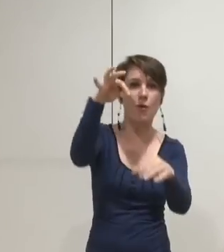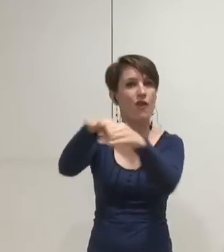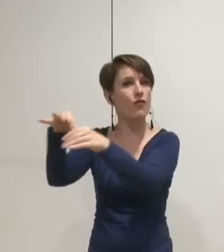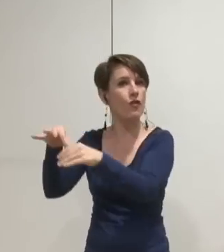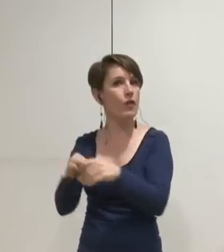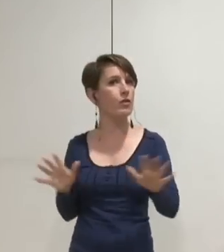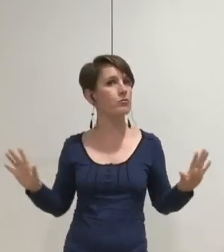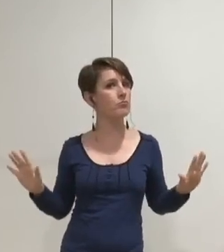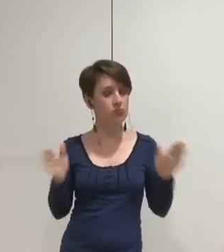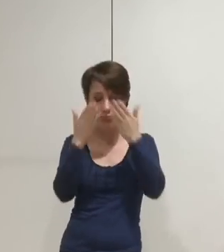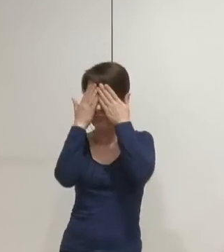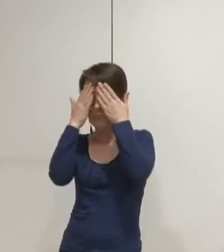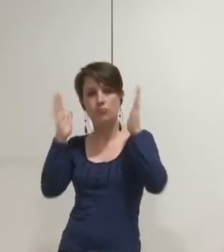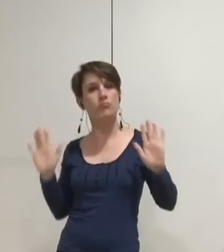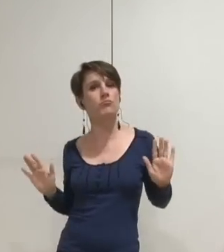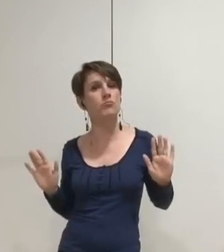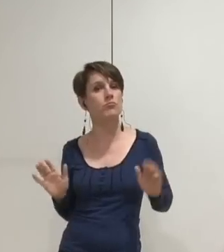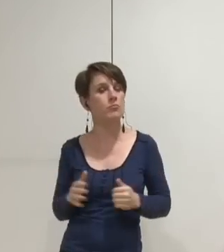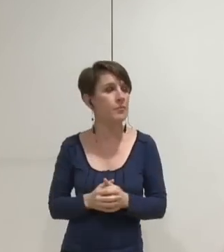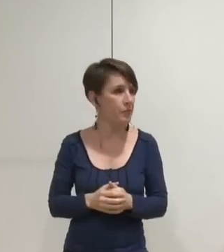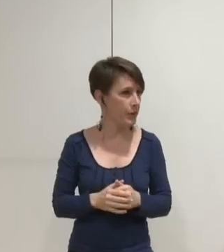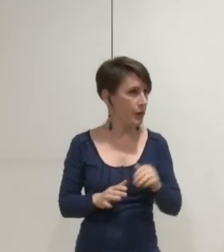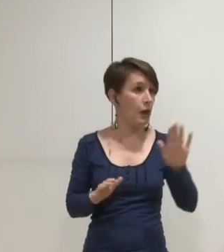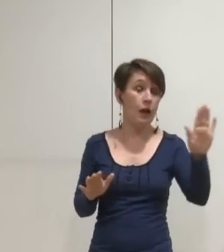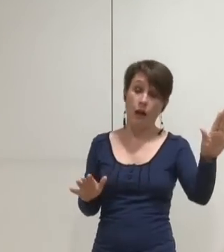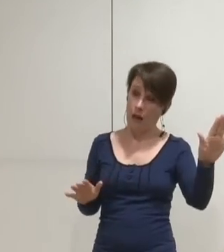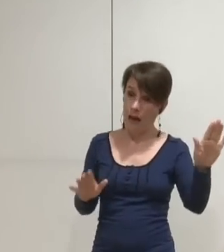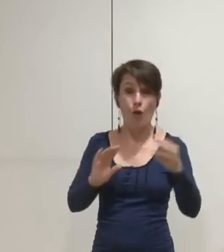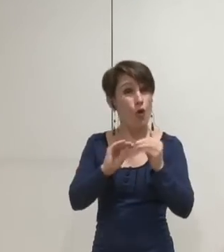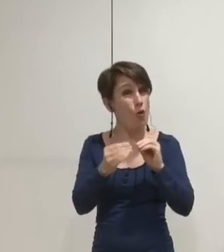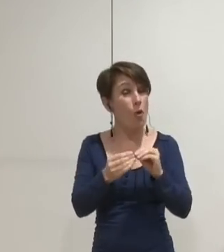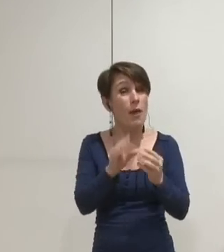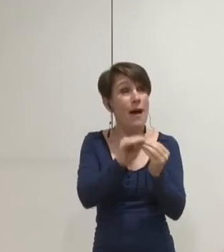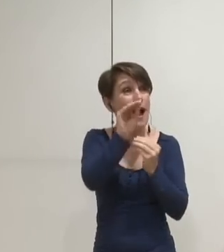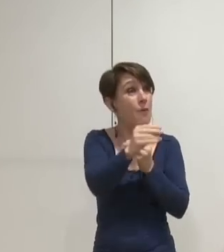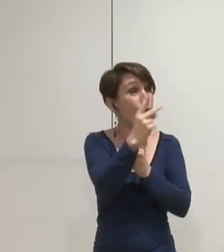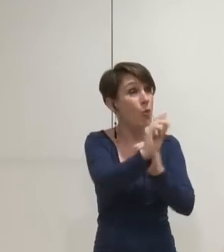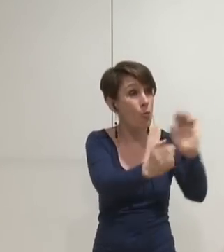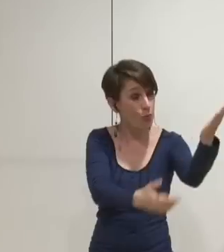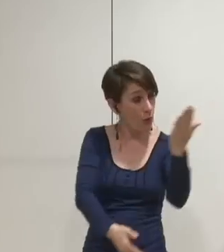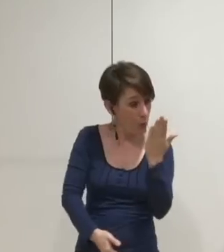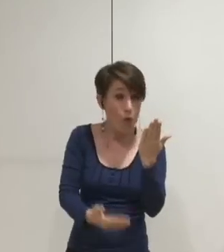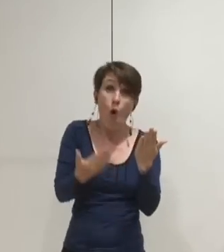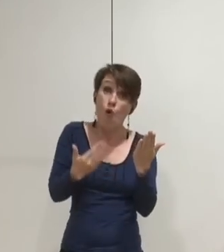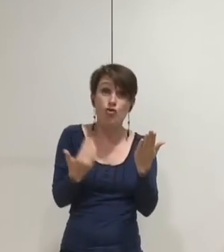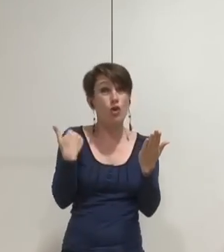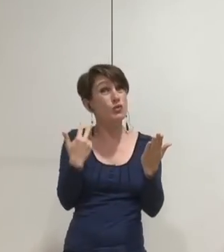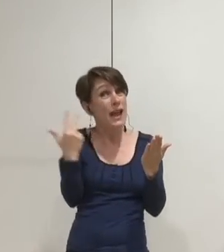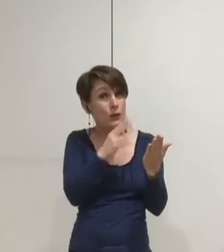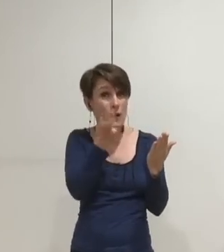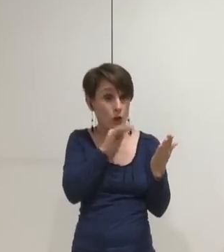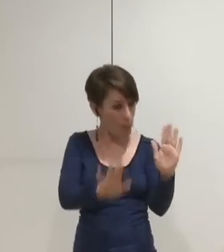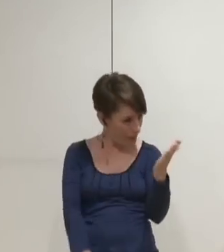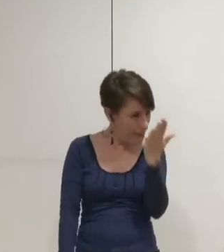alors euh notre lecture nous avons reçu votre amendement donc à 15h aujourd'hui euh notre lecture effectivement c'est que cet amendement euh a priori